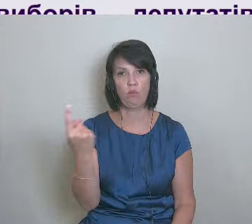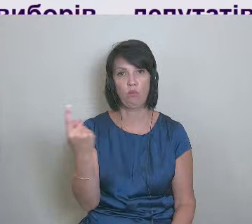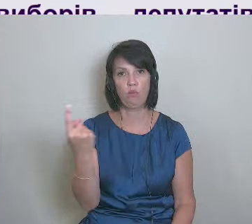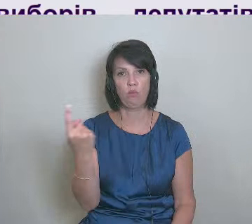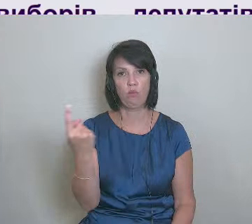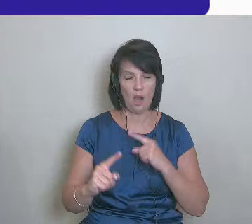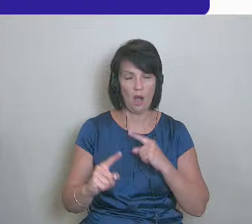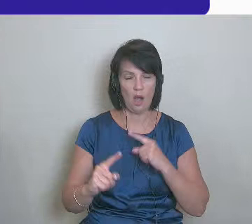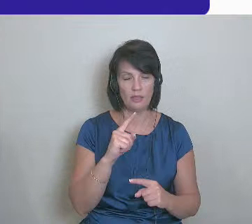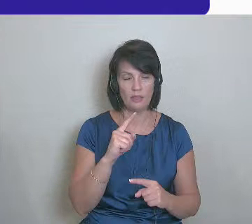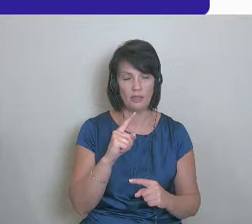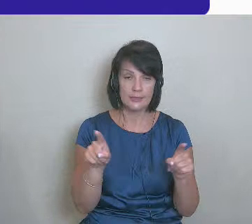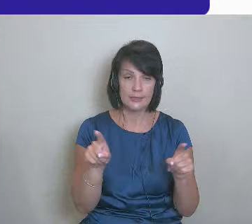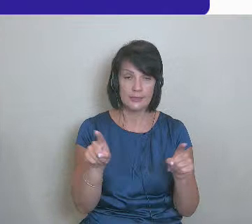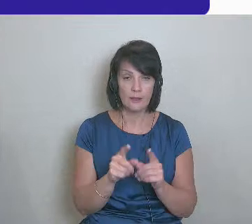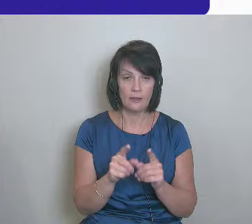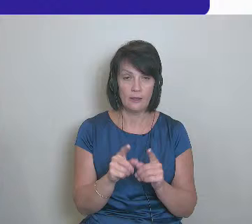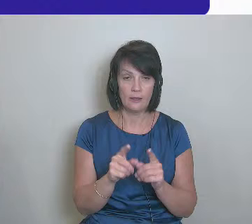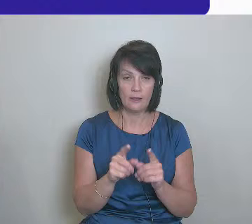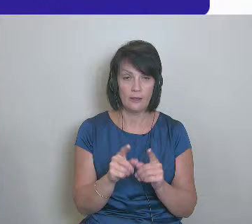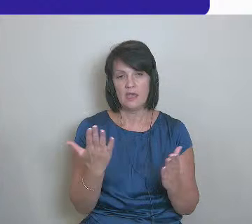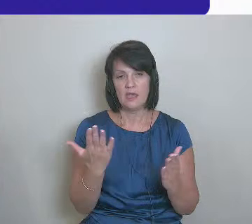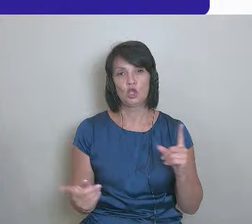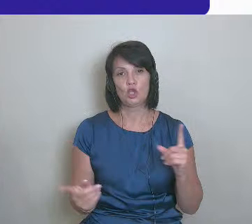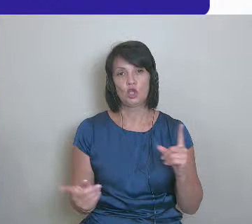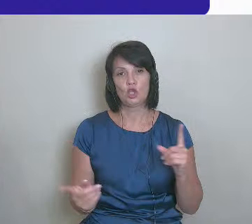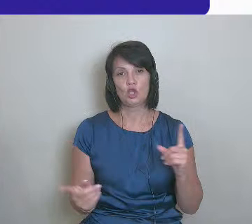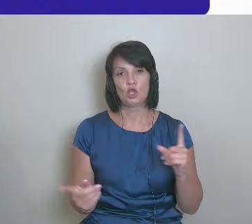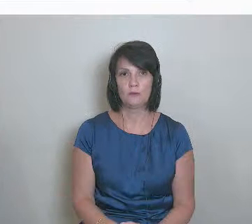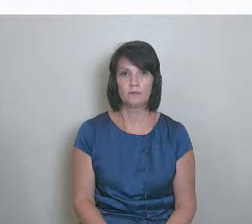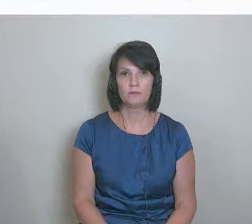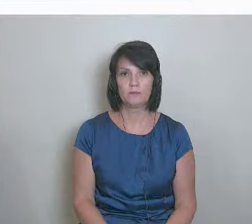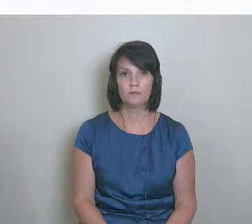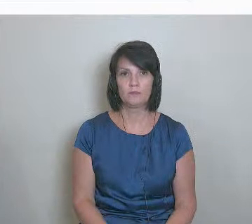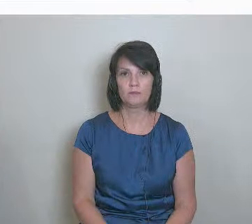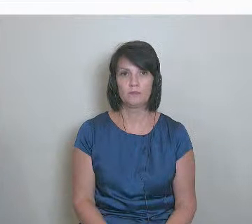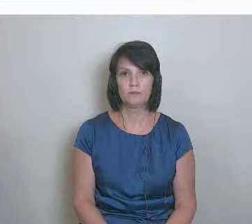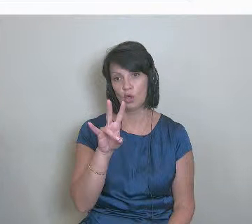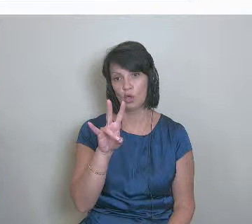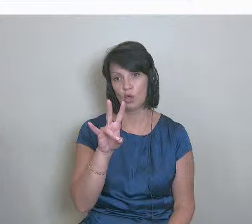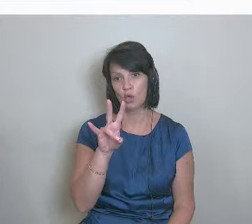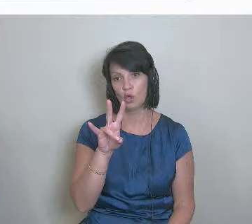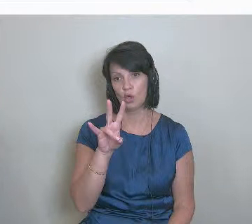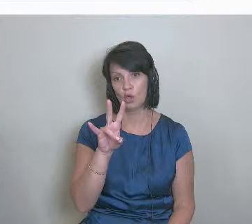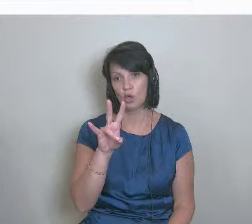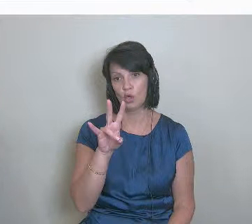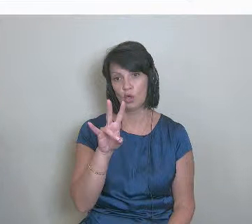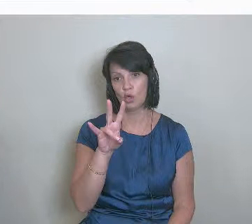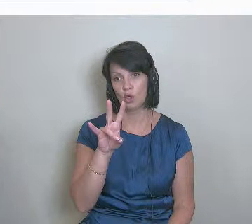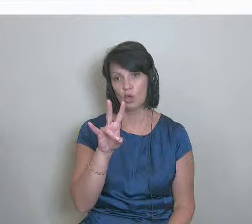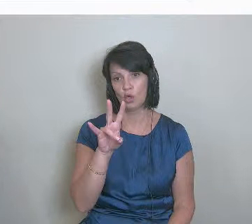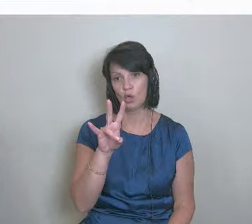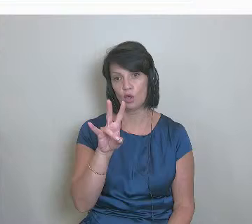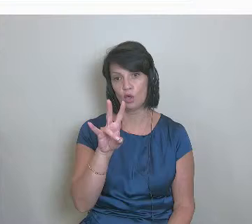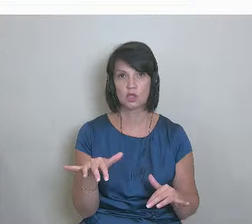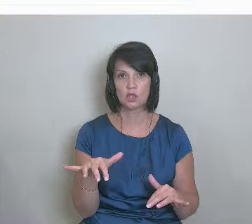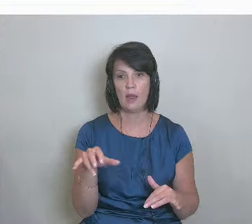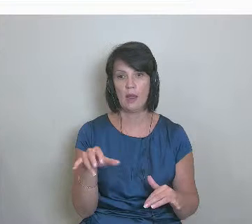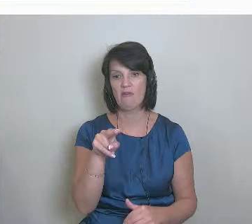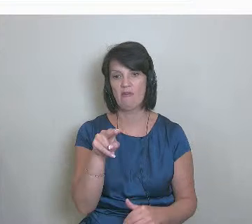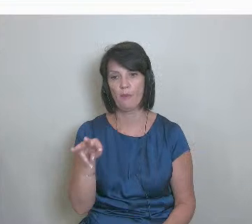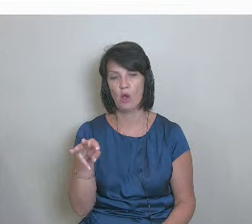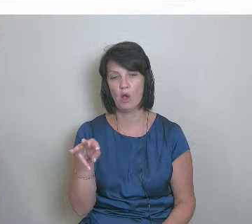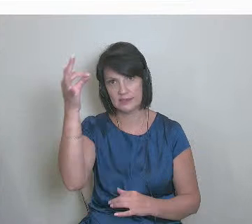for the elections of the Oblast council deputies. Ну і тут ми можемо вже And here, Павло Миколайович